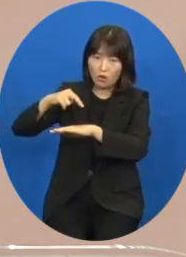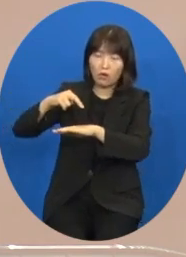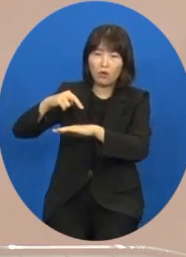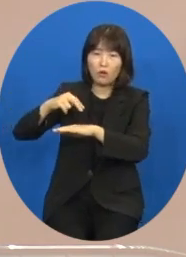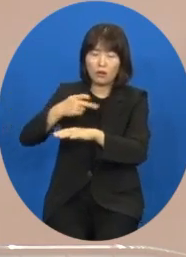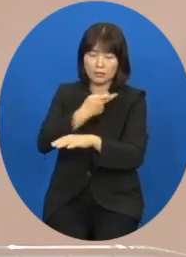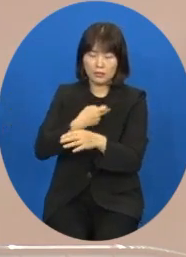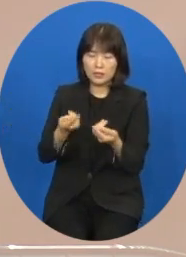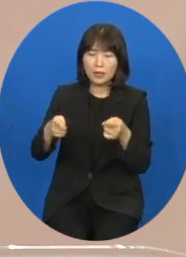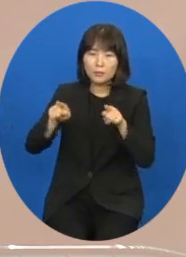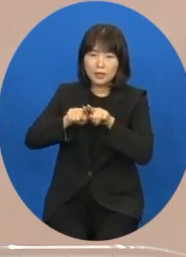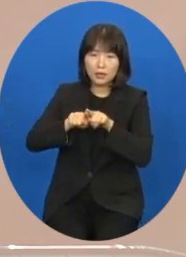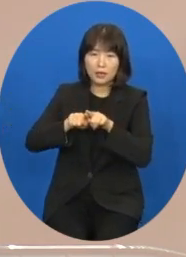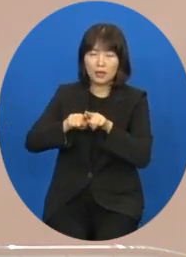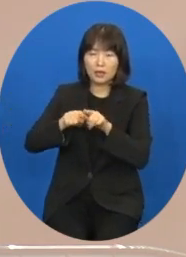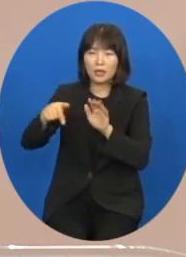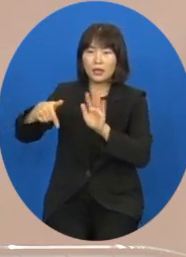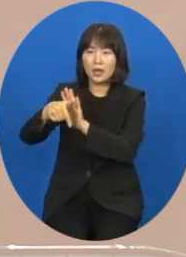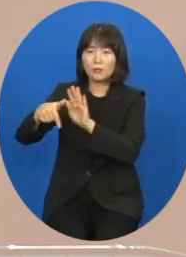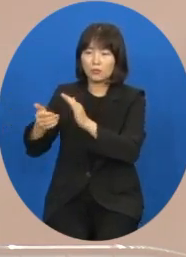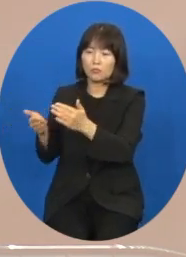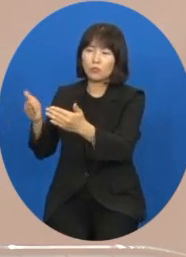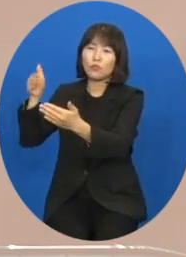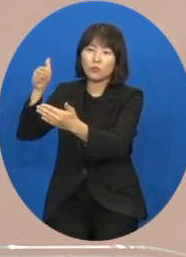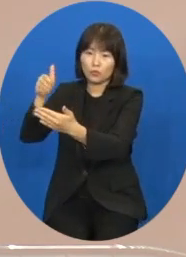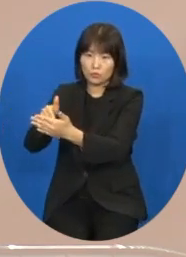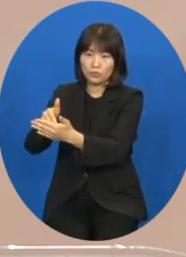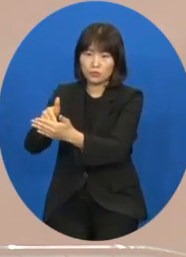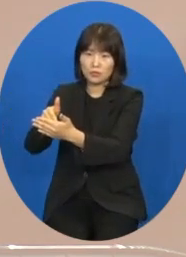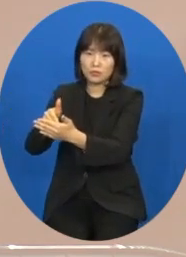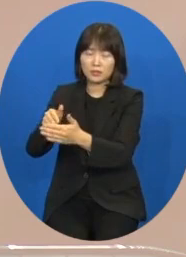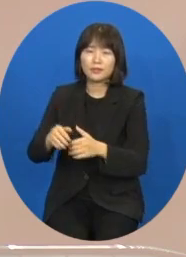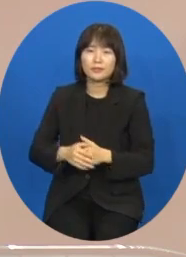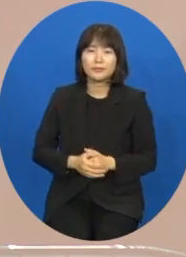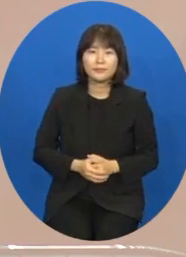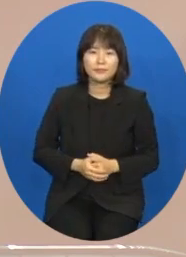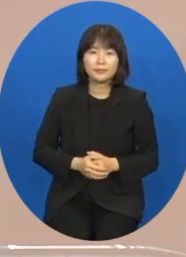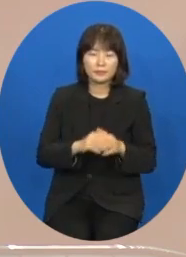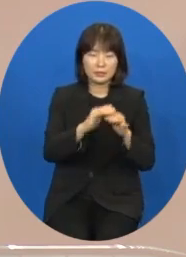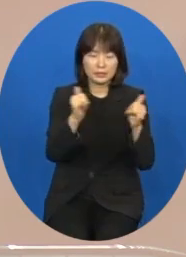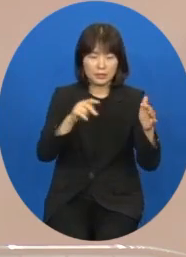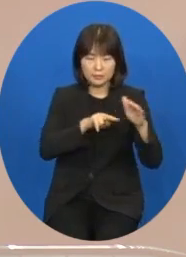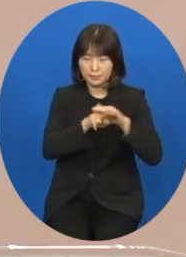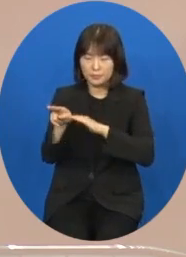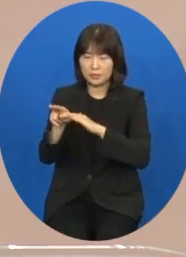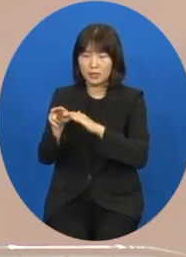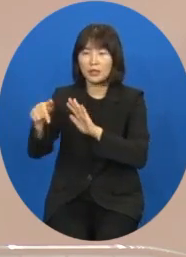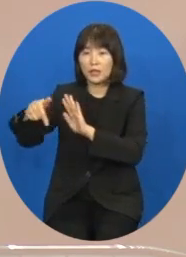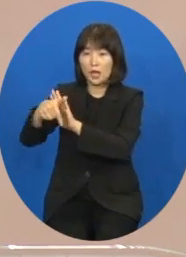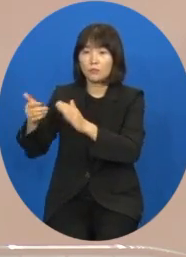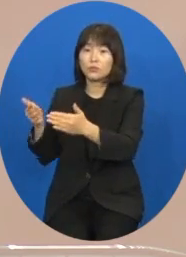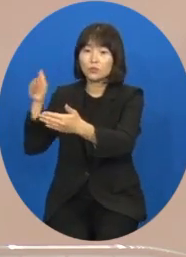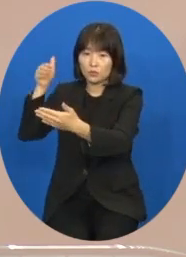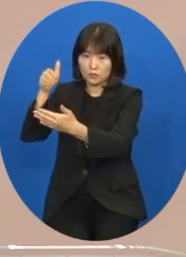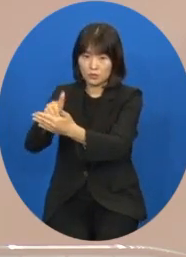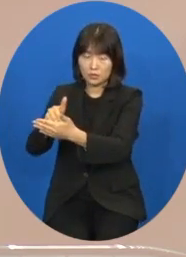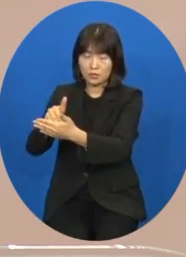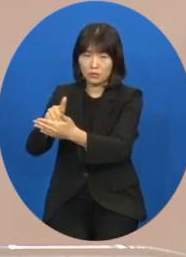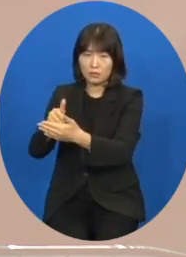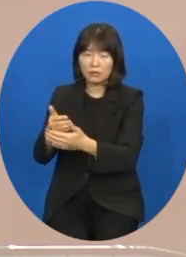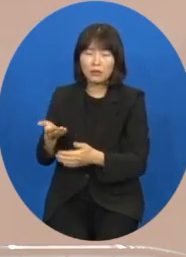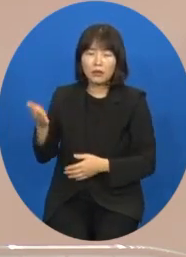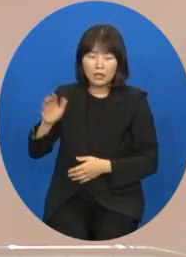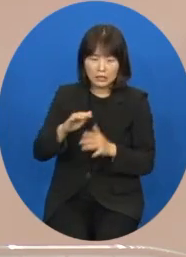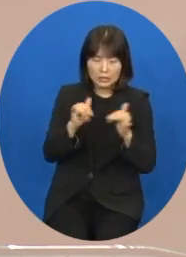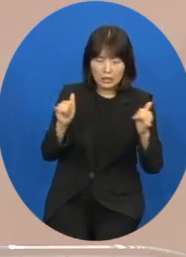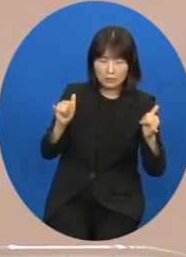함께 가버나움으로 가게 됩니다. 무리들을 피해서 가신 거죠. 근데 이 무리들이 예수님을 찾고